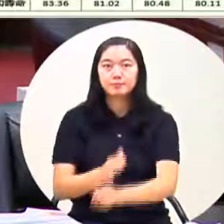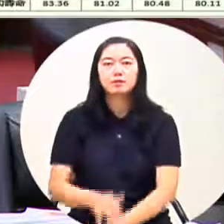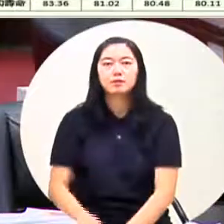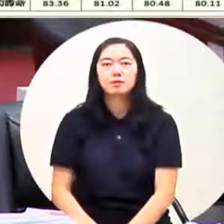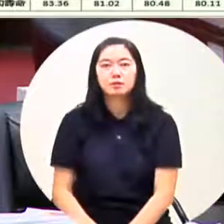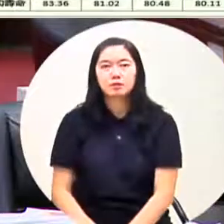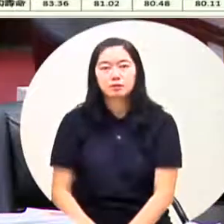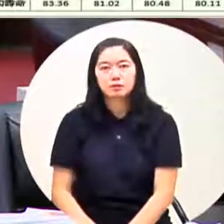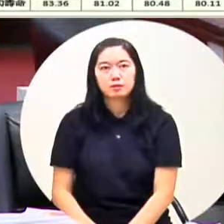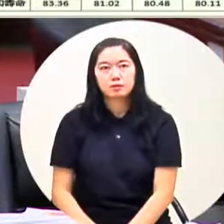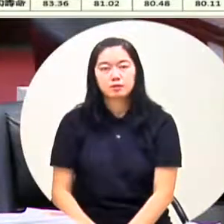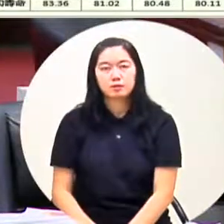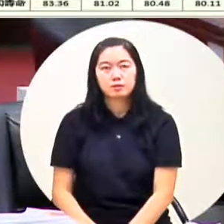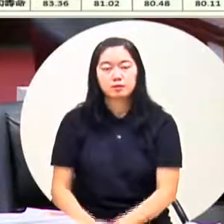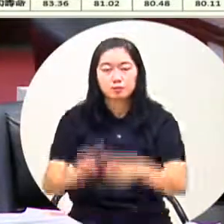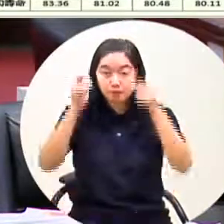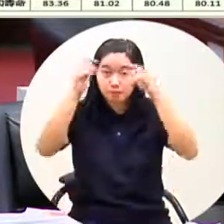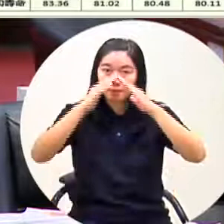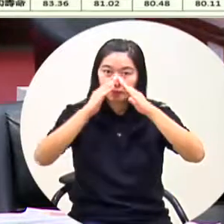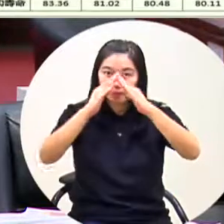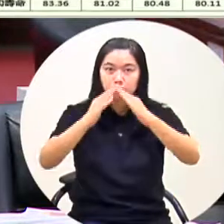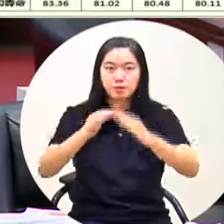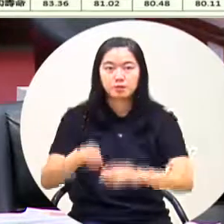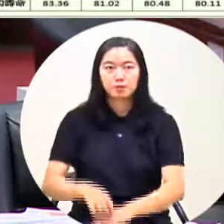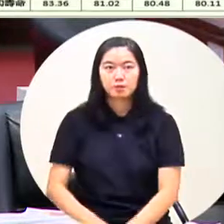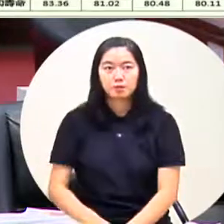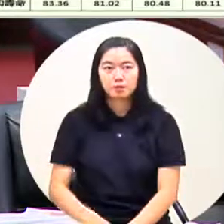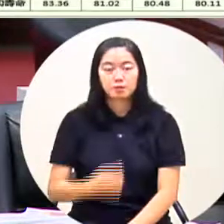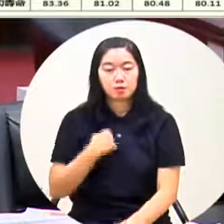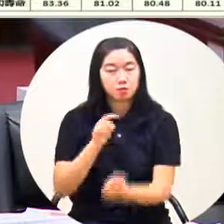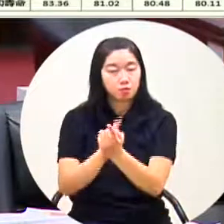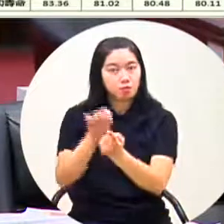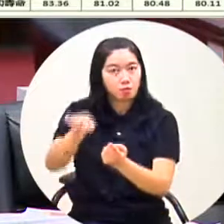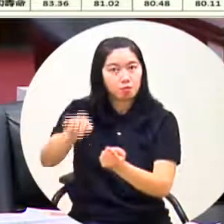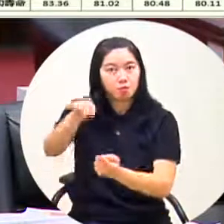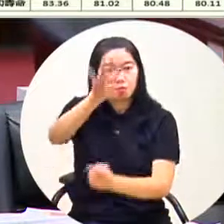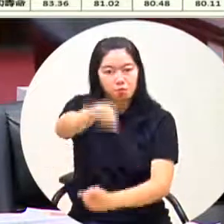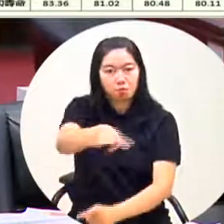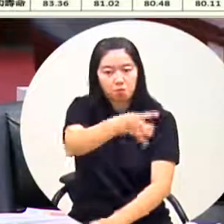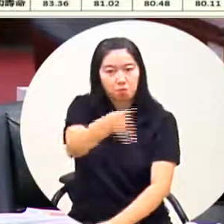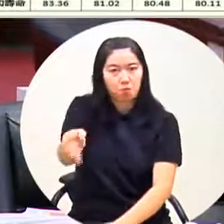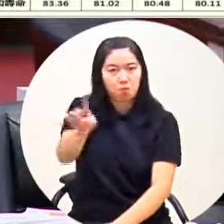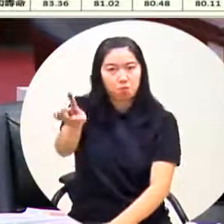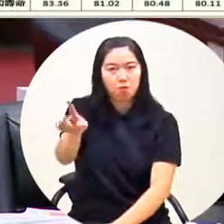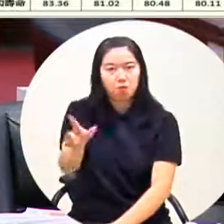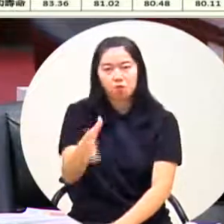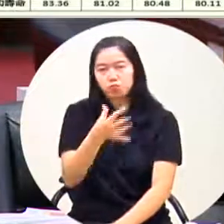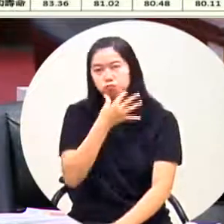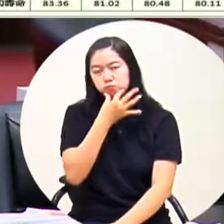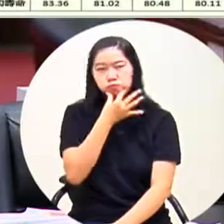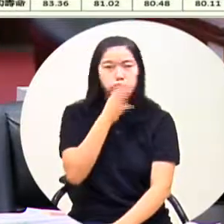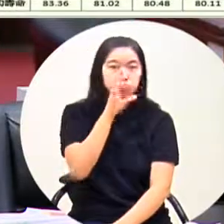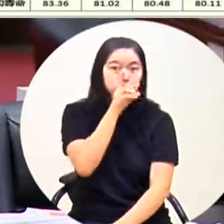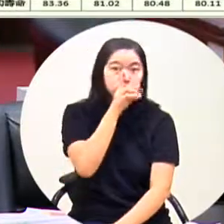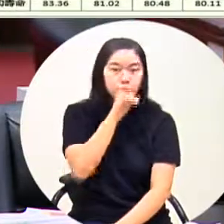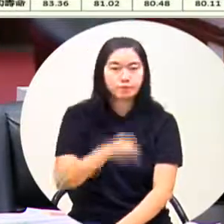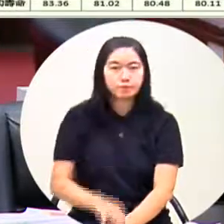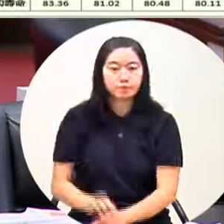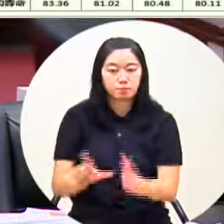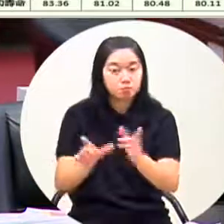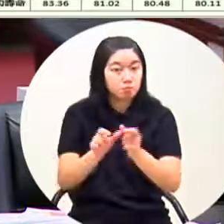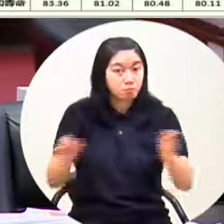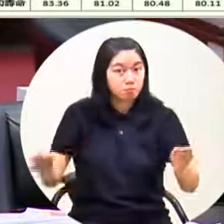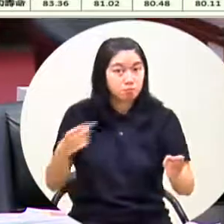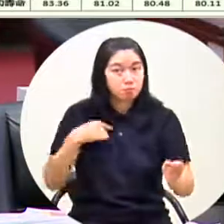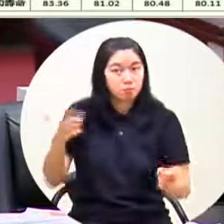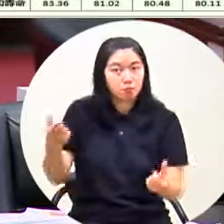针对我们高雄市啊哈，我一直对这个表非常的纳闷啊。哦，我们长期都以宜居